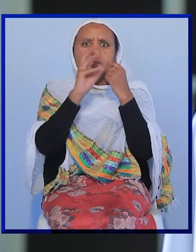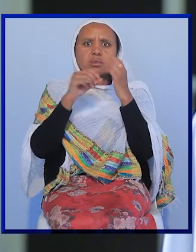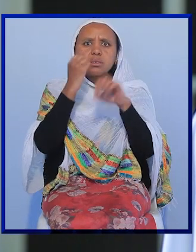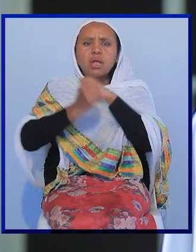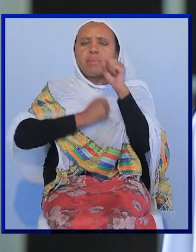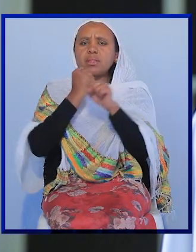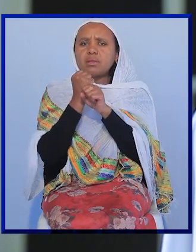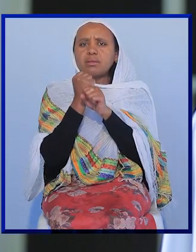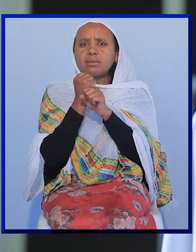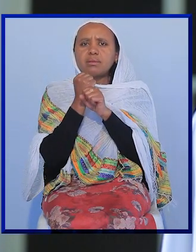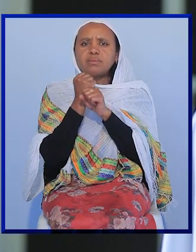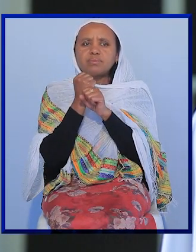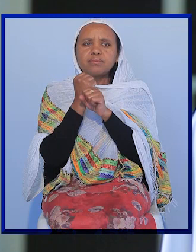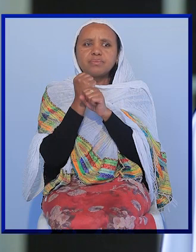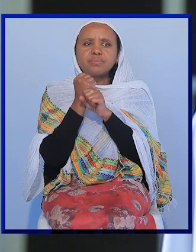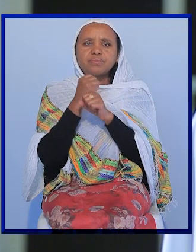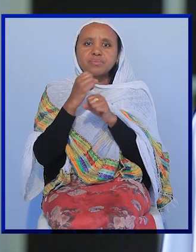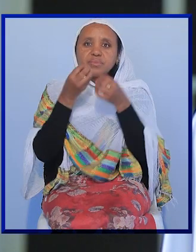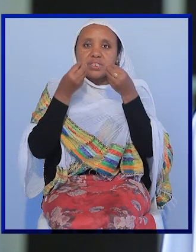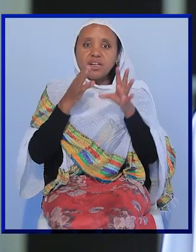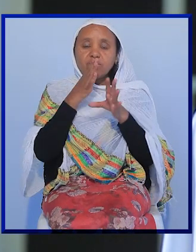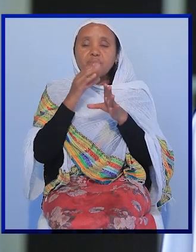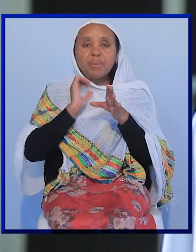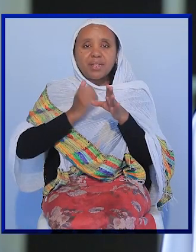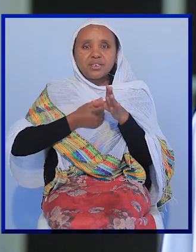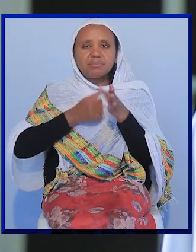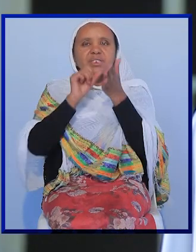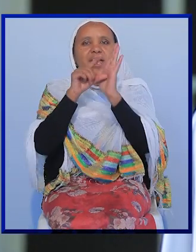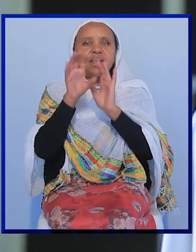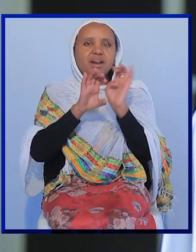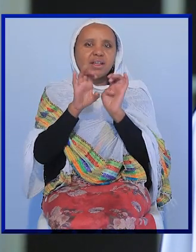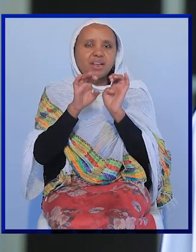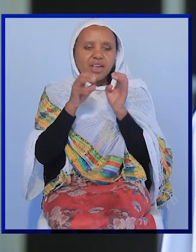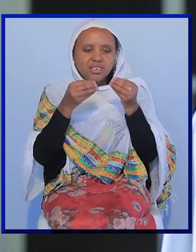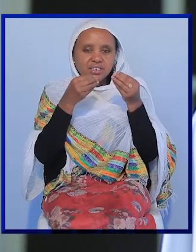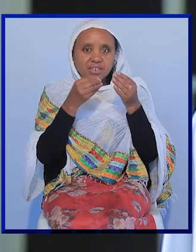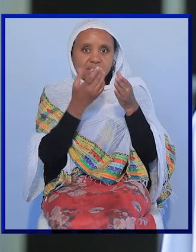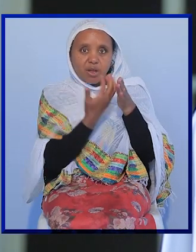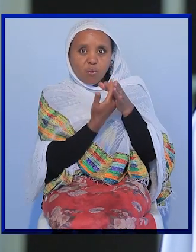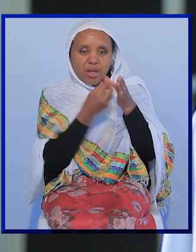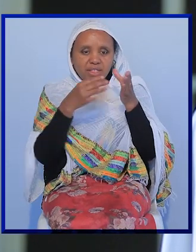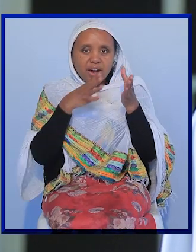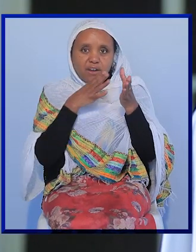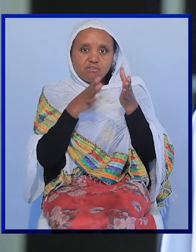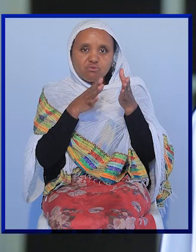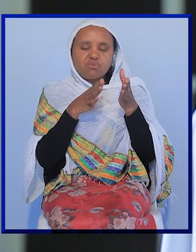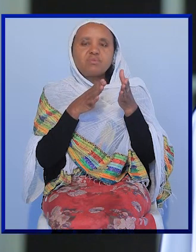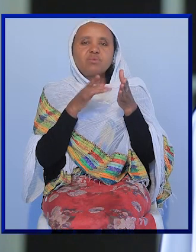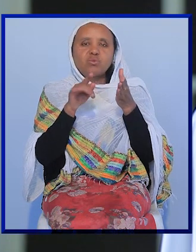ዓመት ወተቷ የሚንጠበጠብ የለመለመችውን አበባ በእመቤታችን ይመስሏታል። ያችን ቅጠል የማትረግፍ አበባ